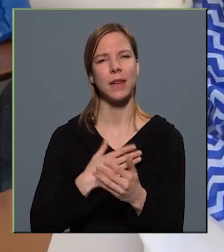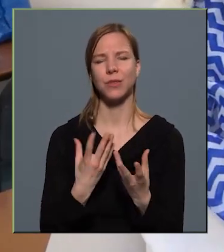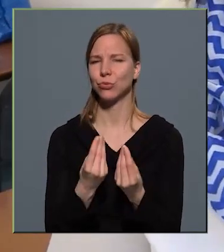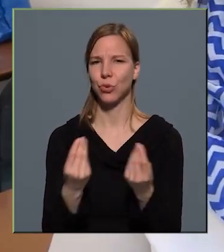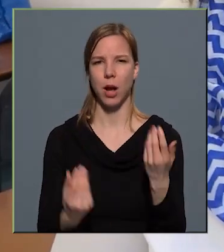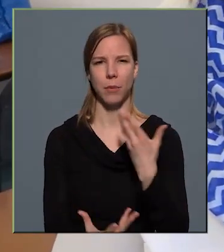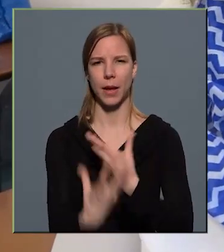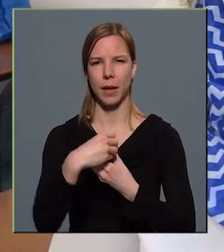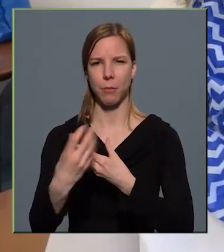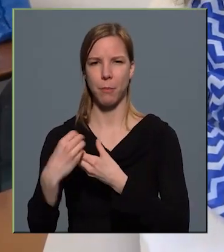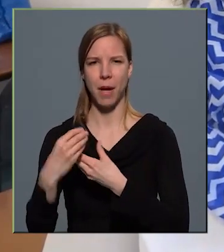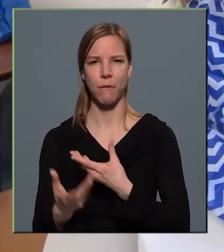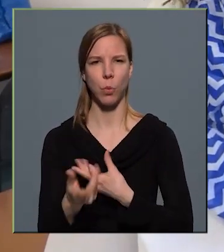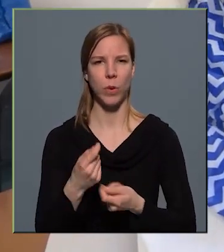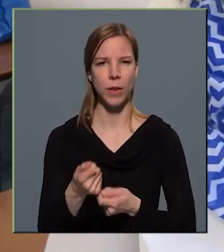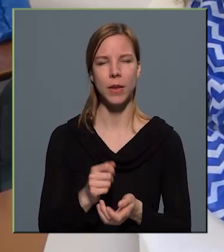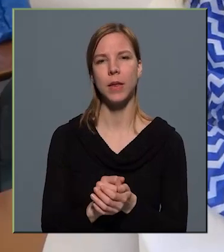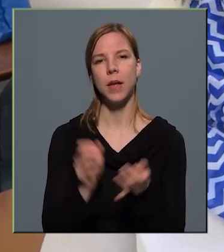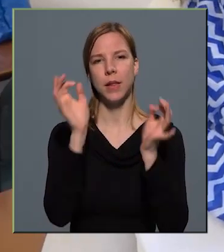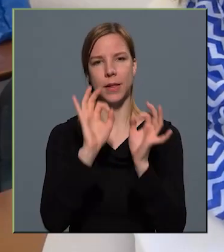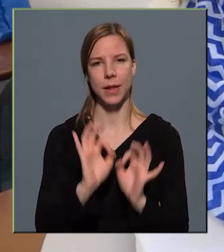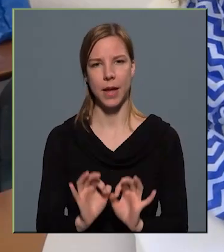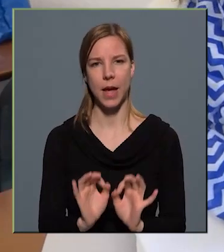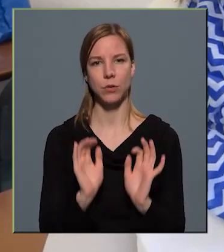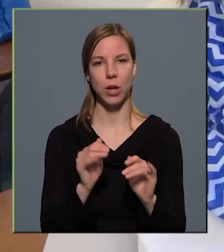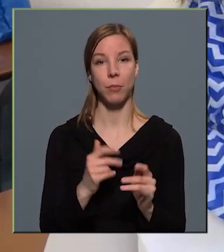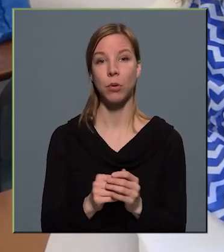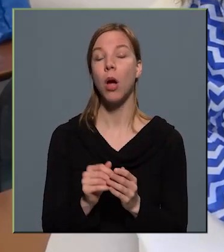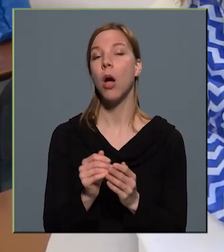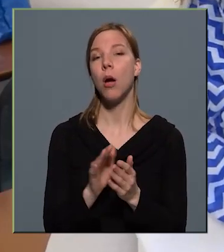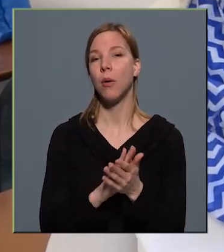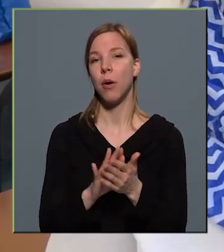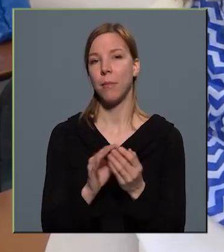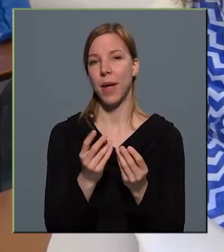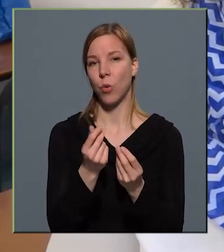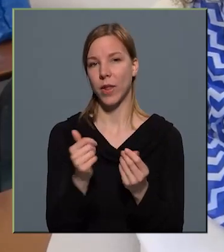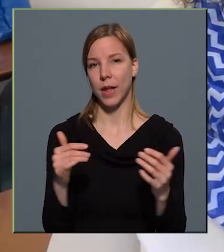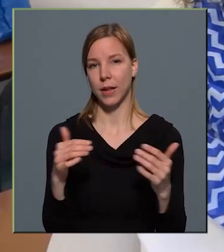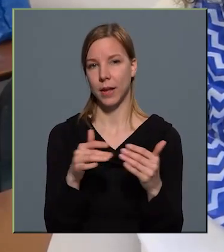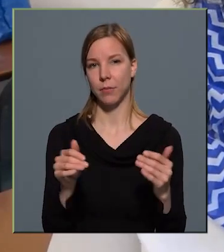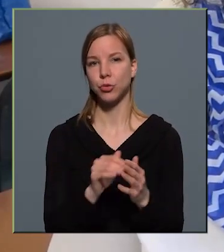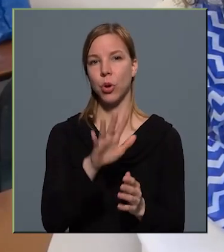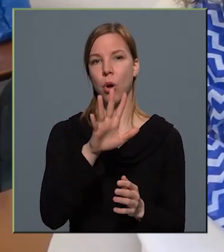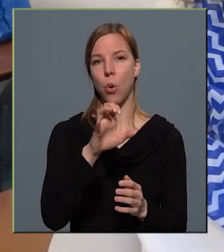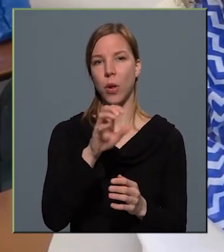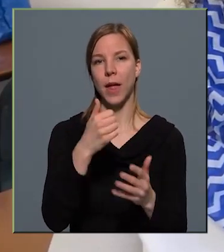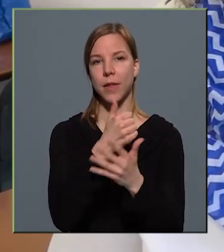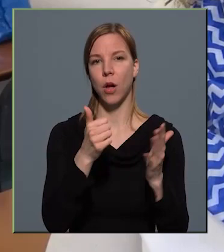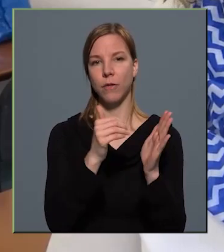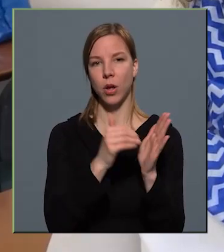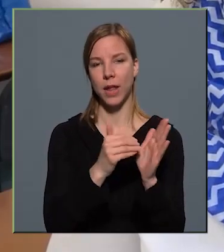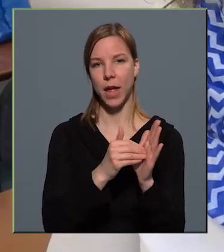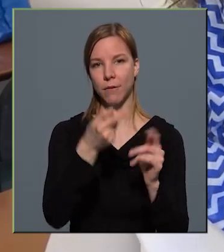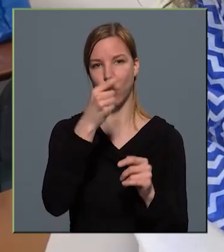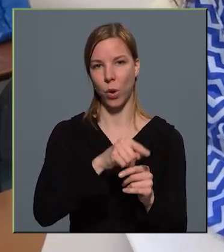céges támogatásokat. Ha mondhatom, hogy milyen összegnél tartunk, jelenleg 560 ezer forintnál tart a gyűjtés,